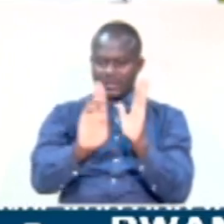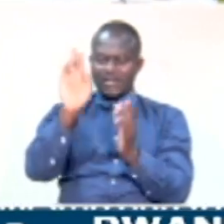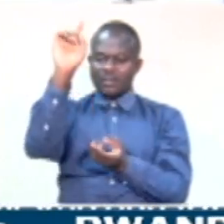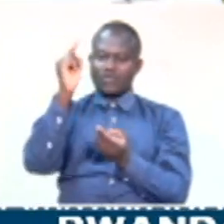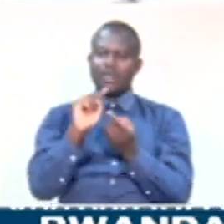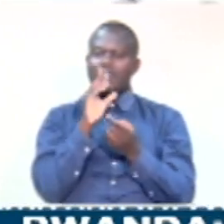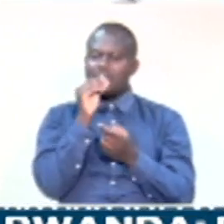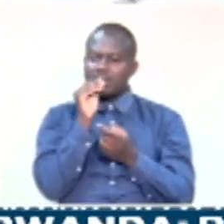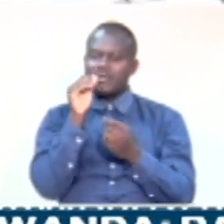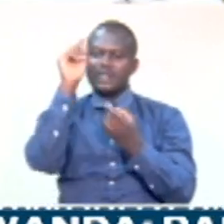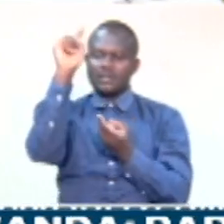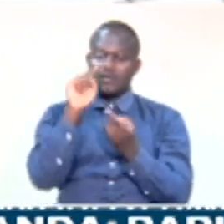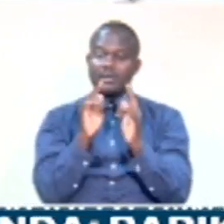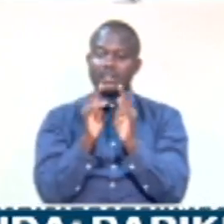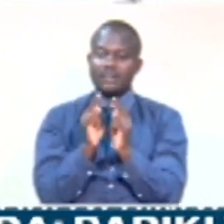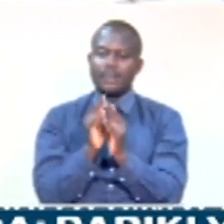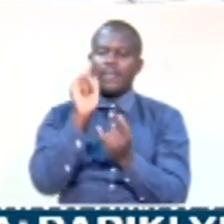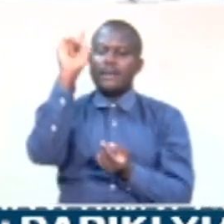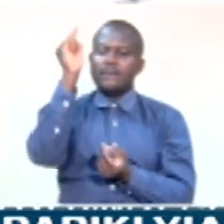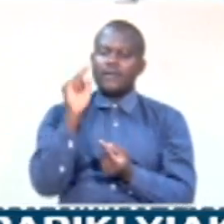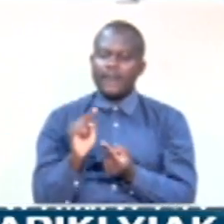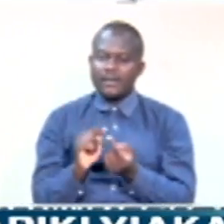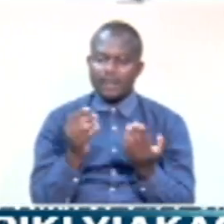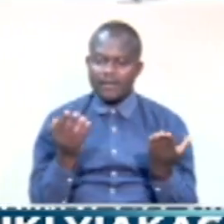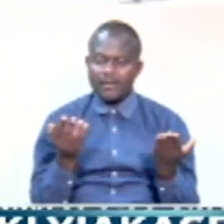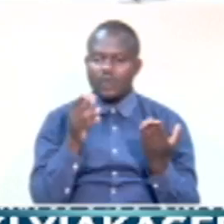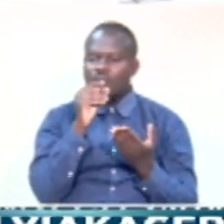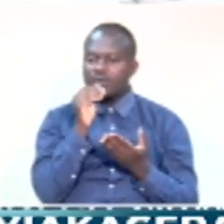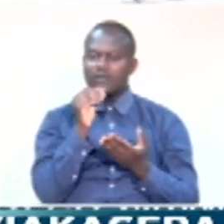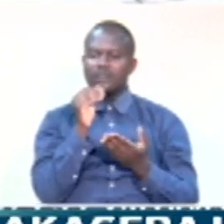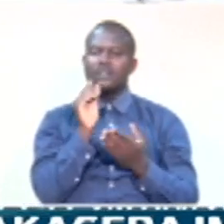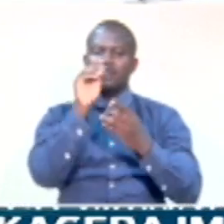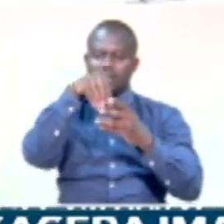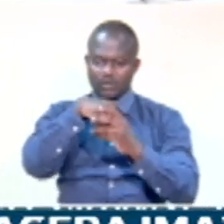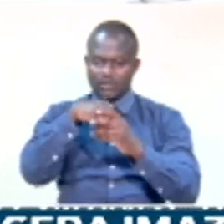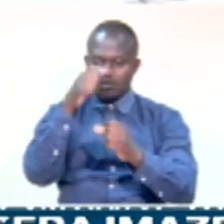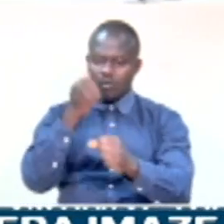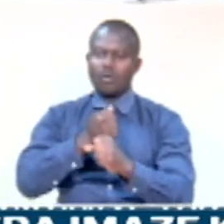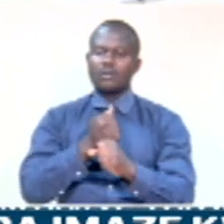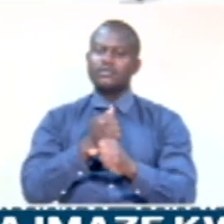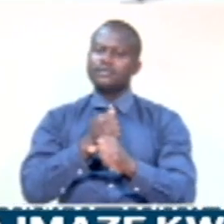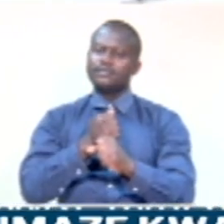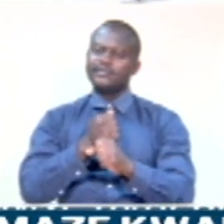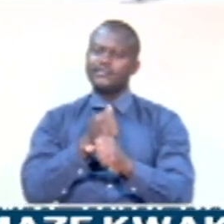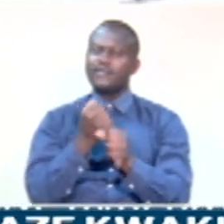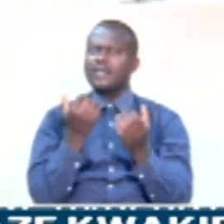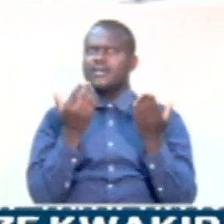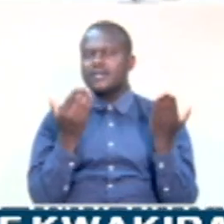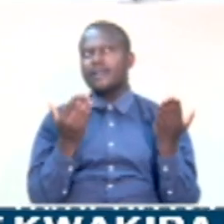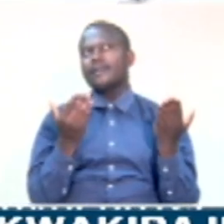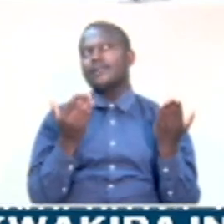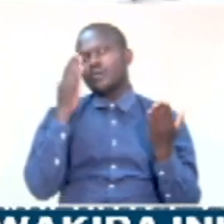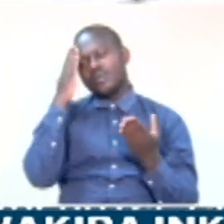tukagabanya amagambo tukagabanya inama tukagabanya kuvuga tukajya mu ngamba tukajya mu bikorwa ese